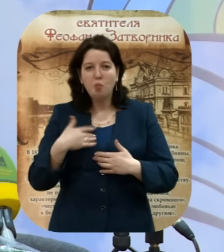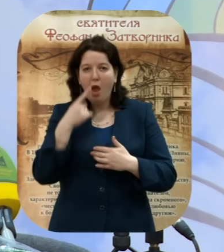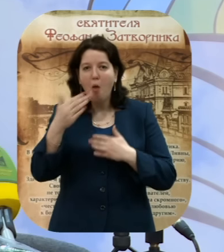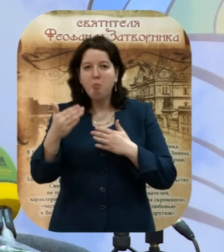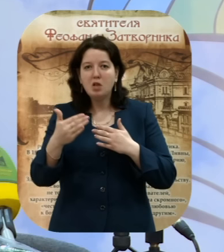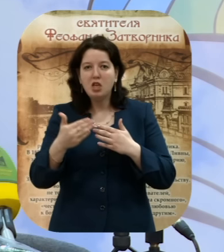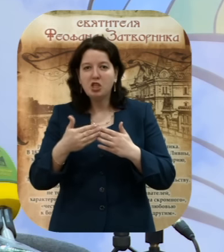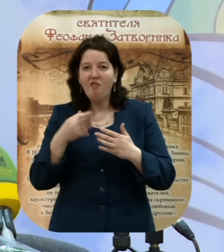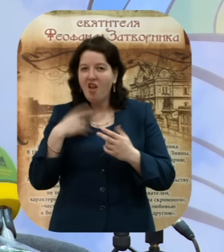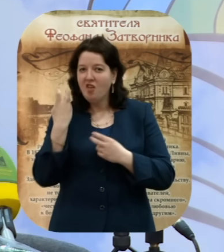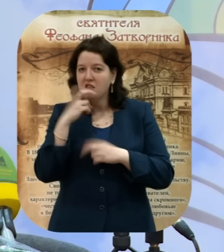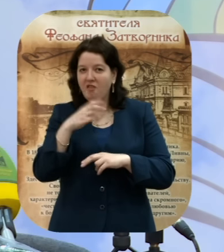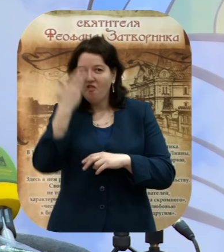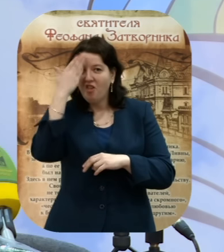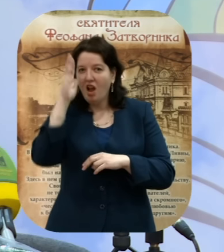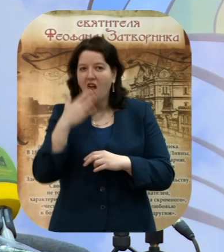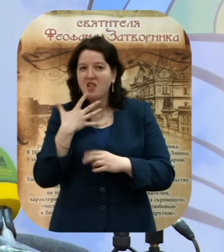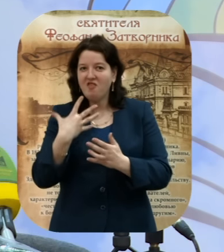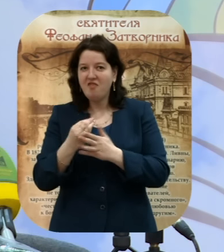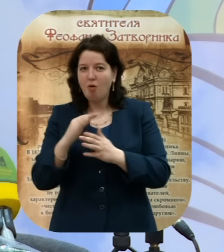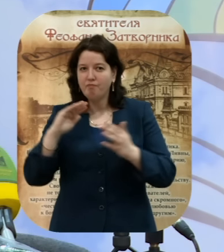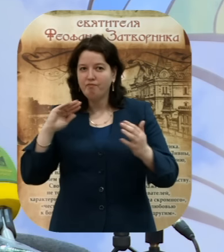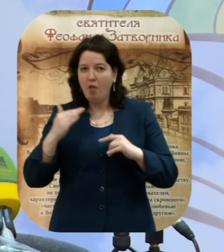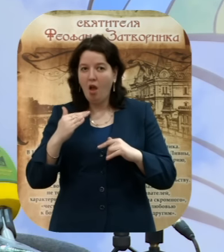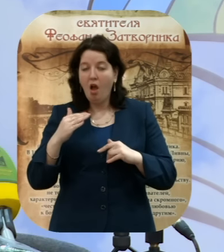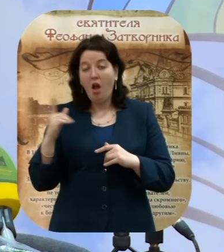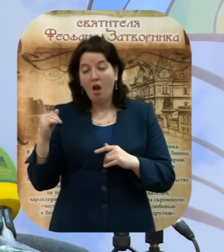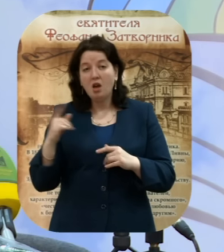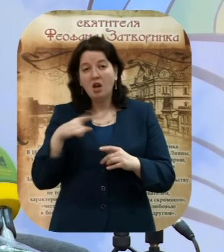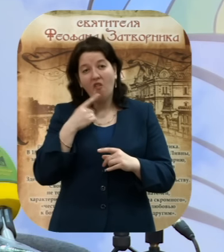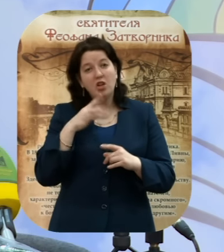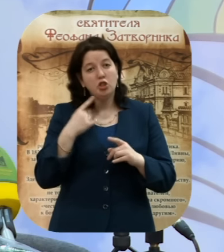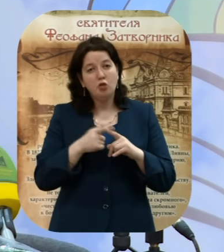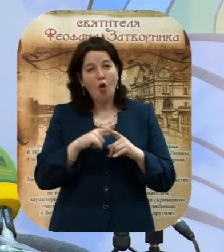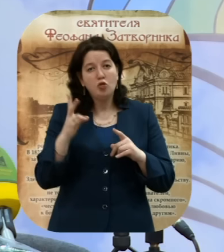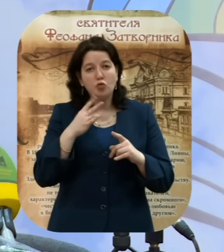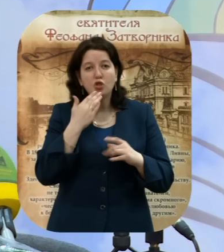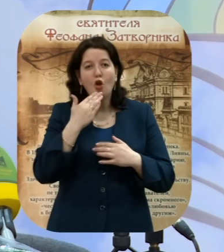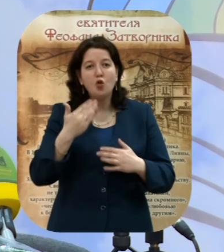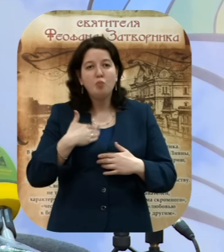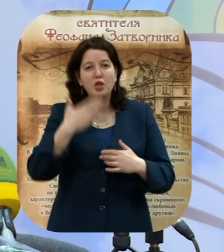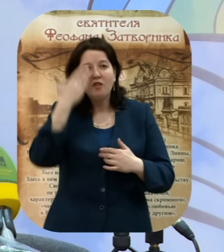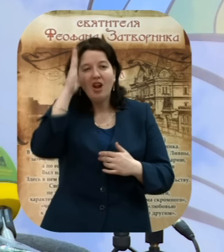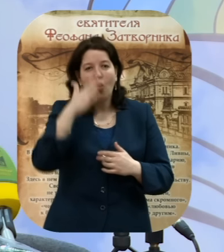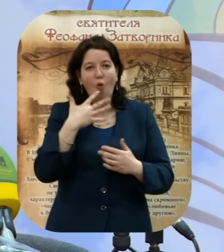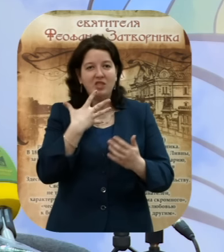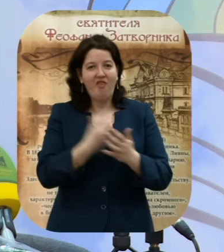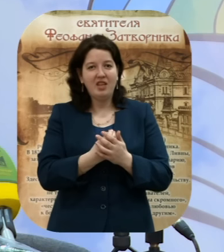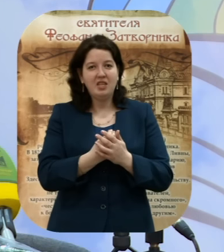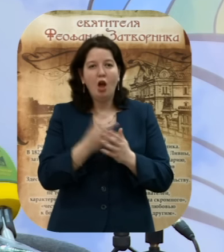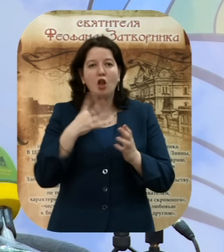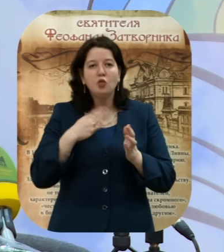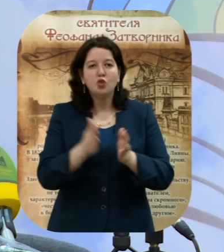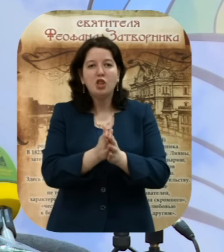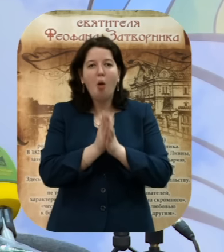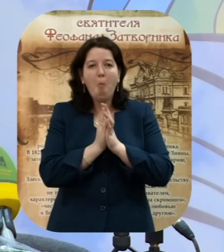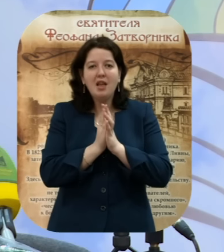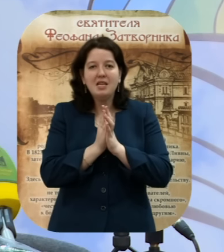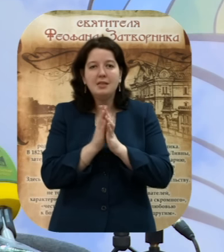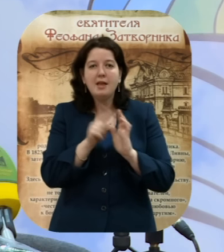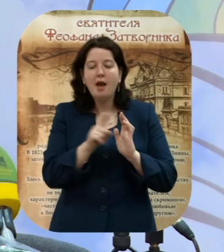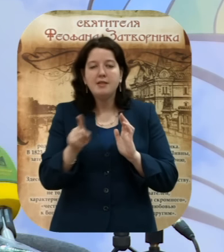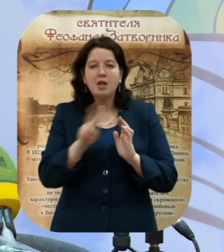я говорю вам, любите врагов ваших, добро творите ненавидящим вас, молитесь за